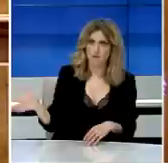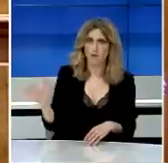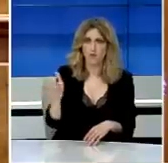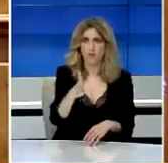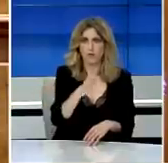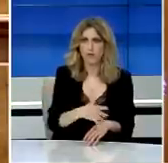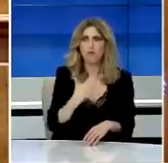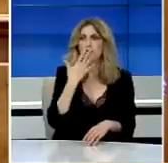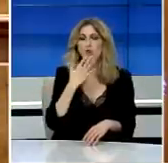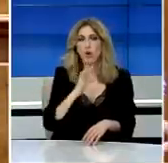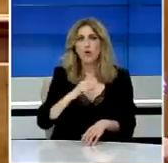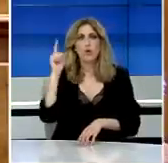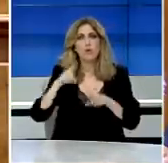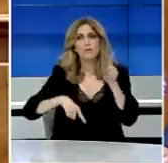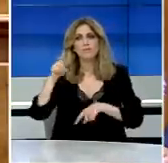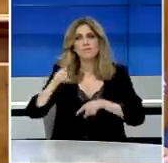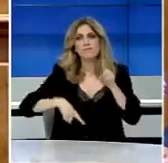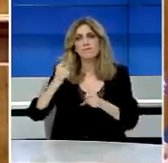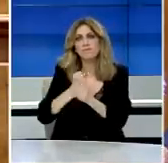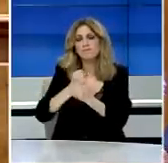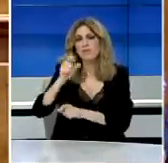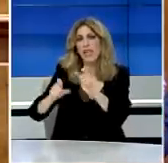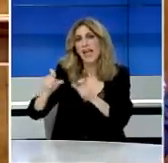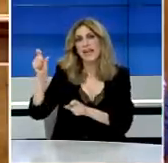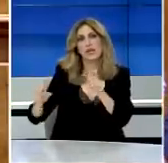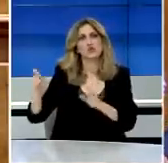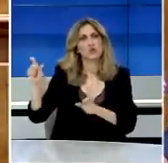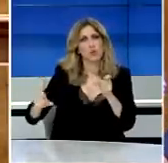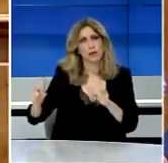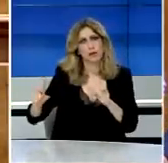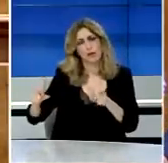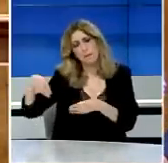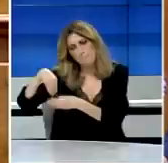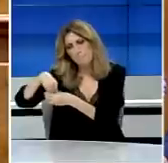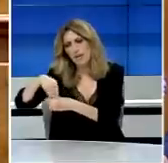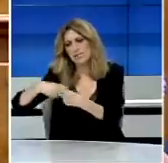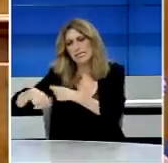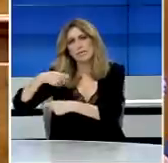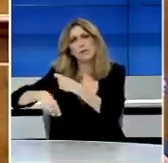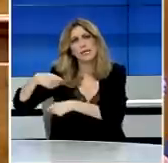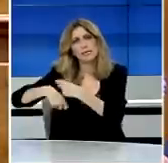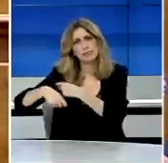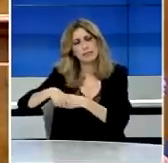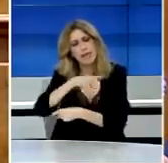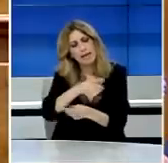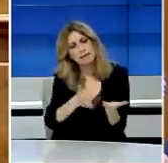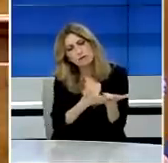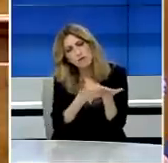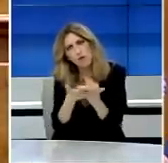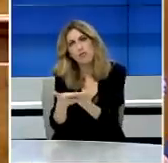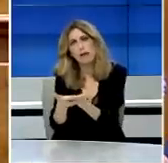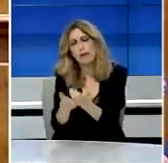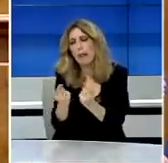δεν εντάσσονται, για όσους εργαζόμενους σε επιχειρήσεις, έστω αυτό τη λιγοστή βοήθεια που τους δίνεται, δεν